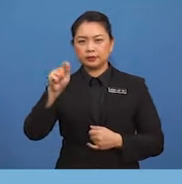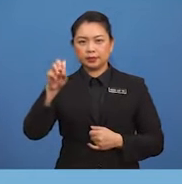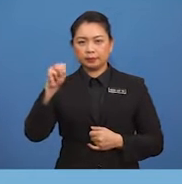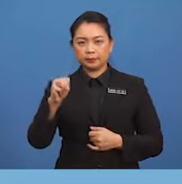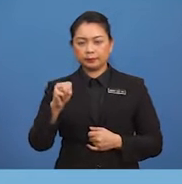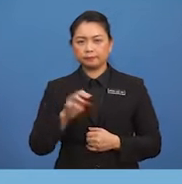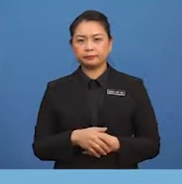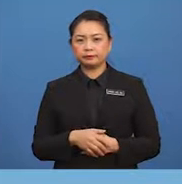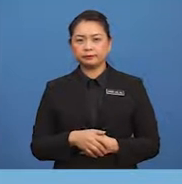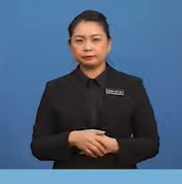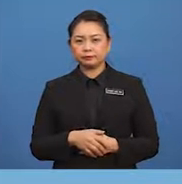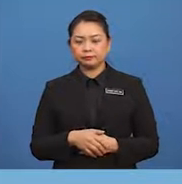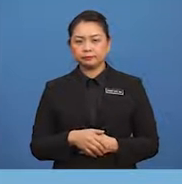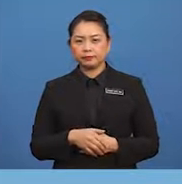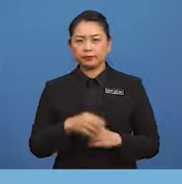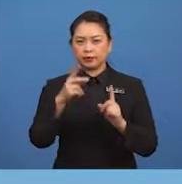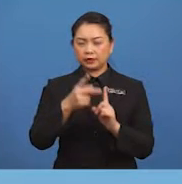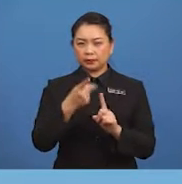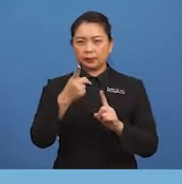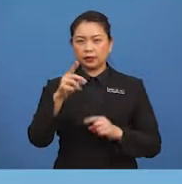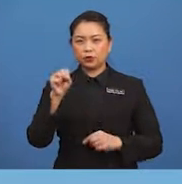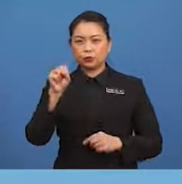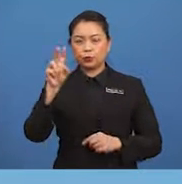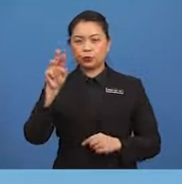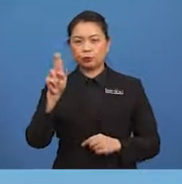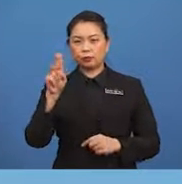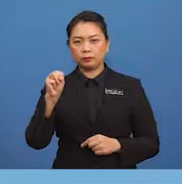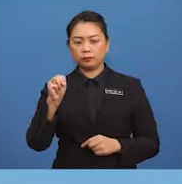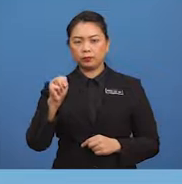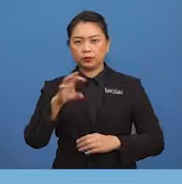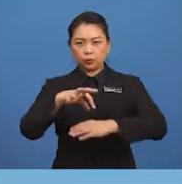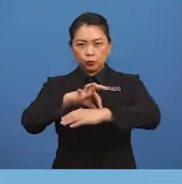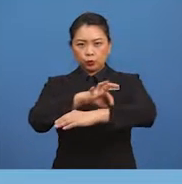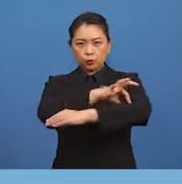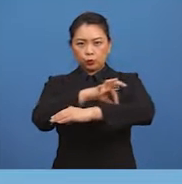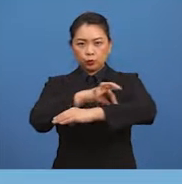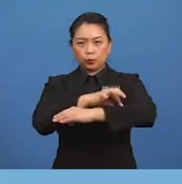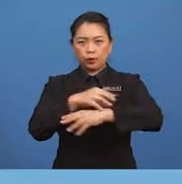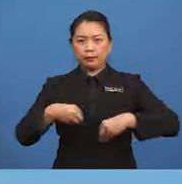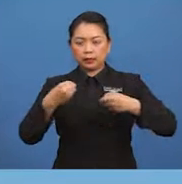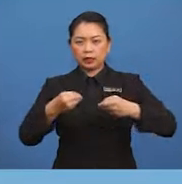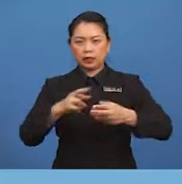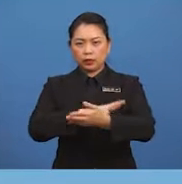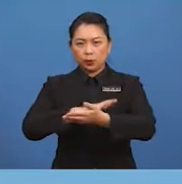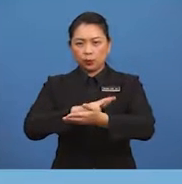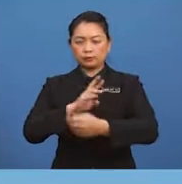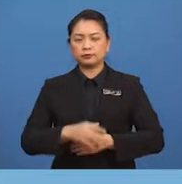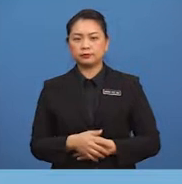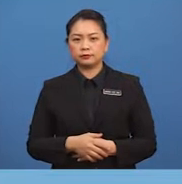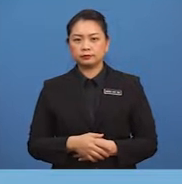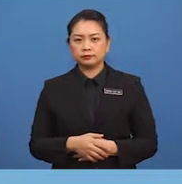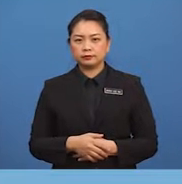ini menggunakan sel stem daripada sumsum tulang bagi merawat rawan yang rosak.